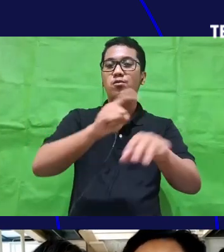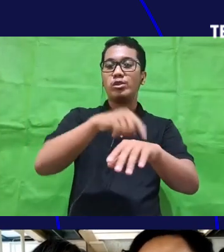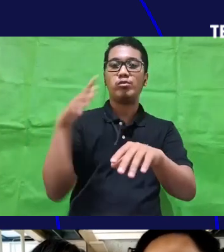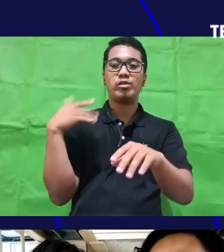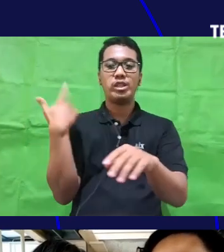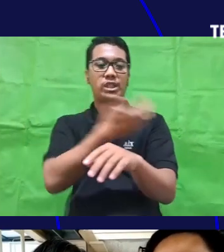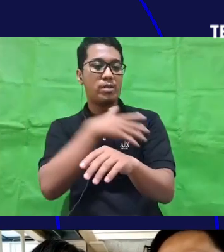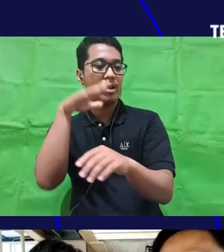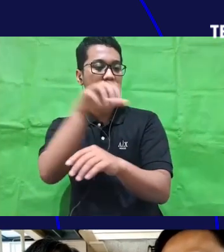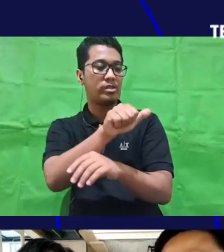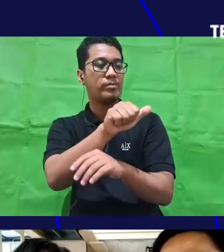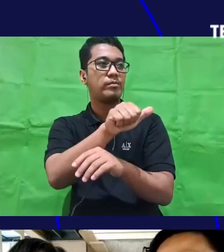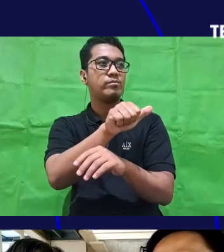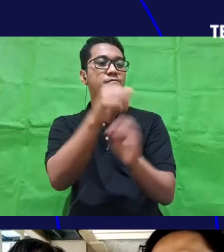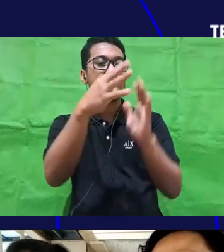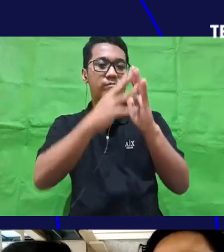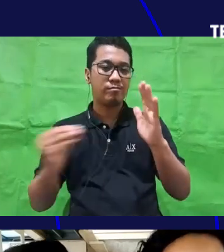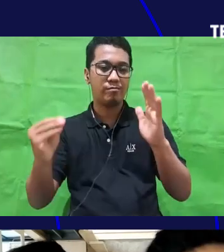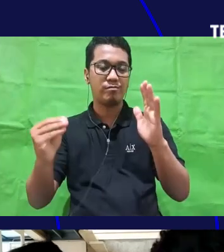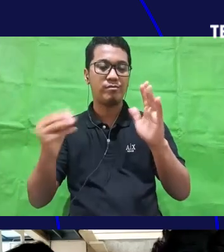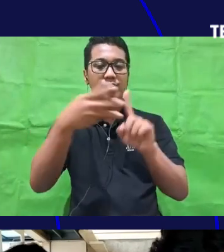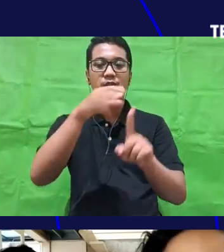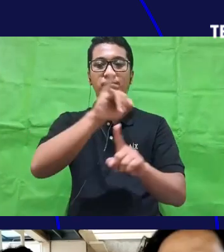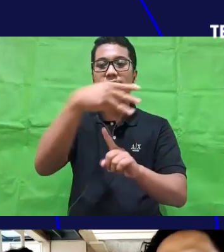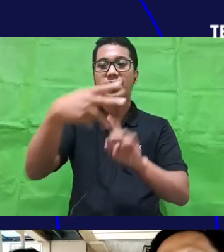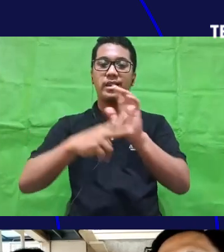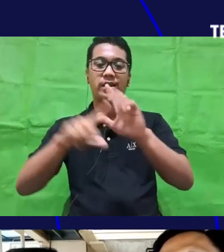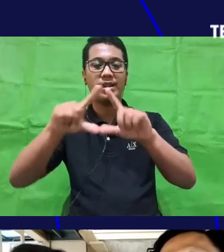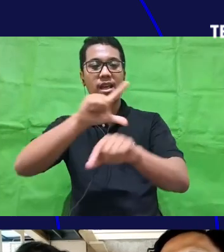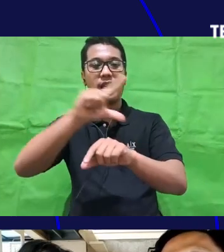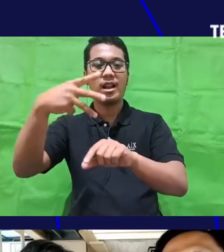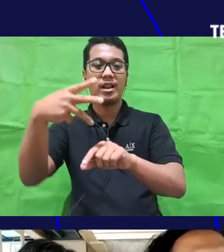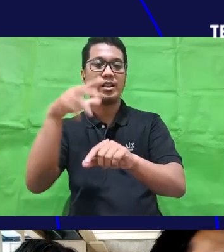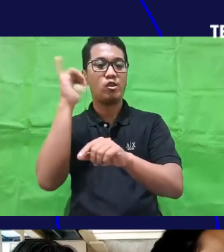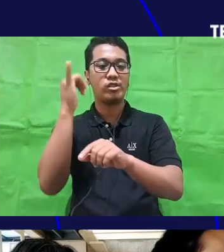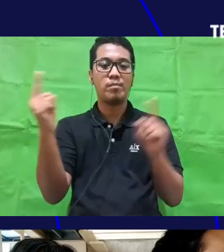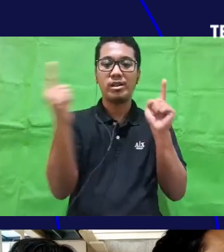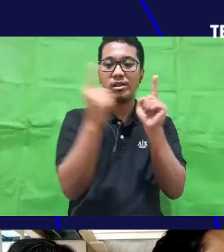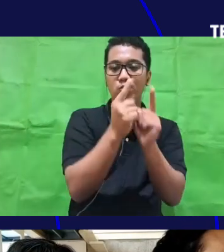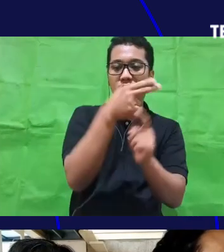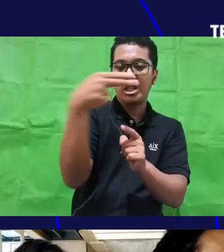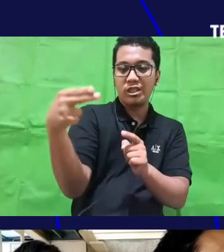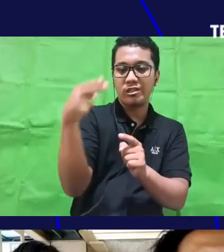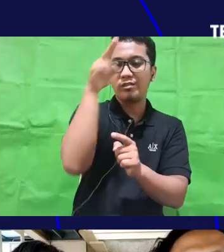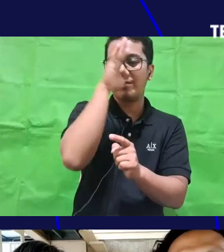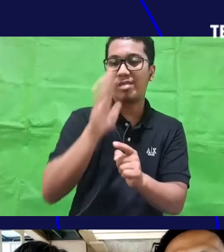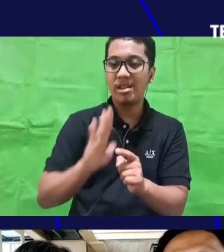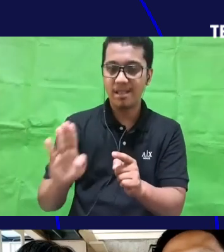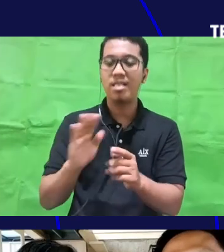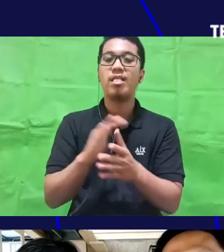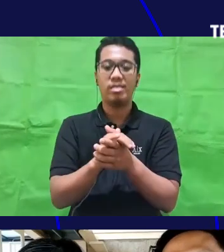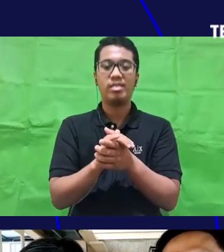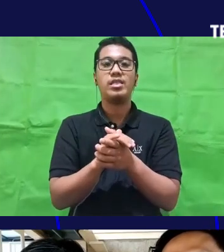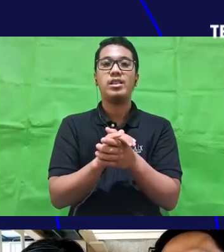menyelenggarakan Biennale Jogja Indonesia bertemu dengan Brazil gitu. Tapi pada perkembangannya Daniel kemudian